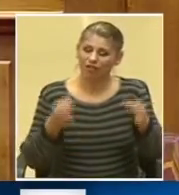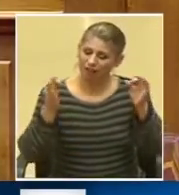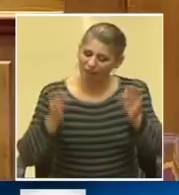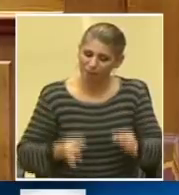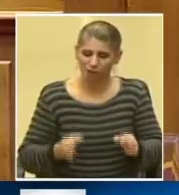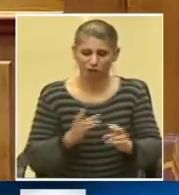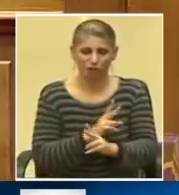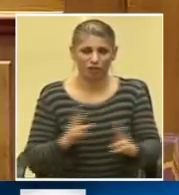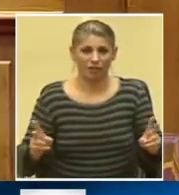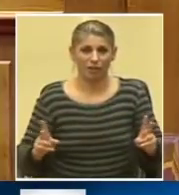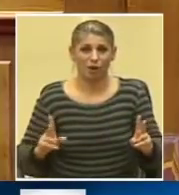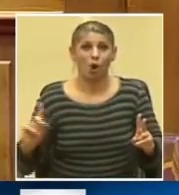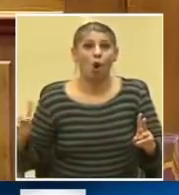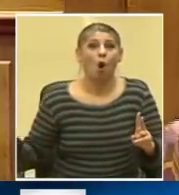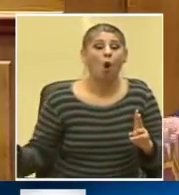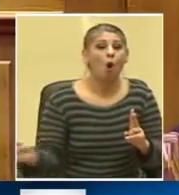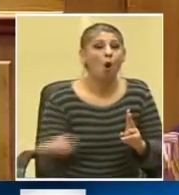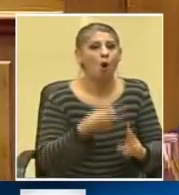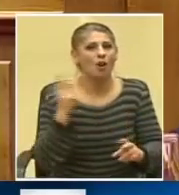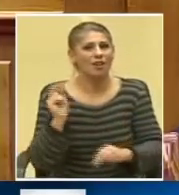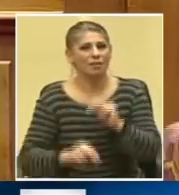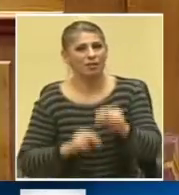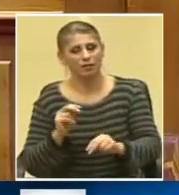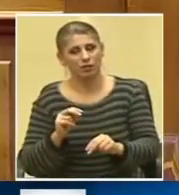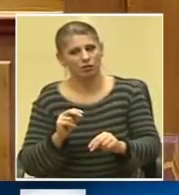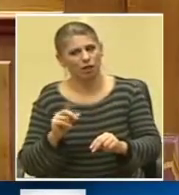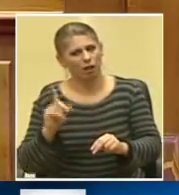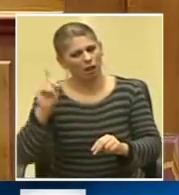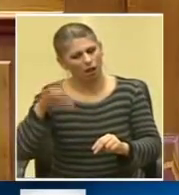σαφές, όλοι θα ψηφίσουν, εκτός ίσως